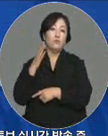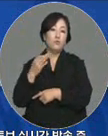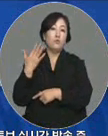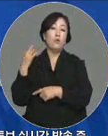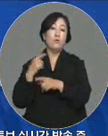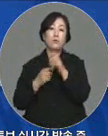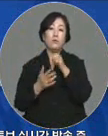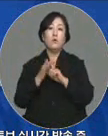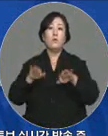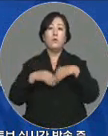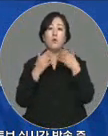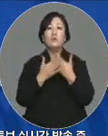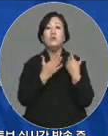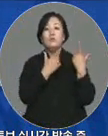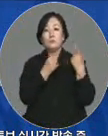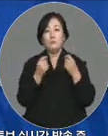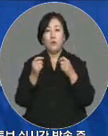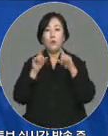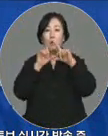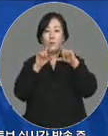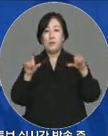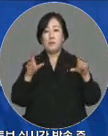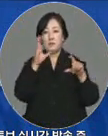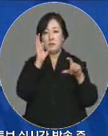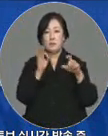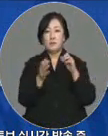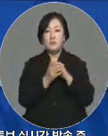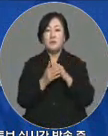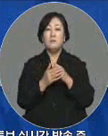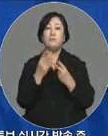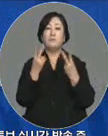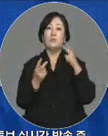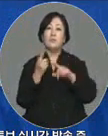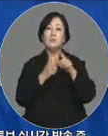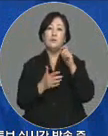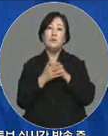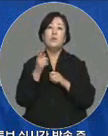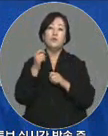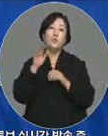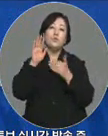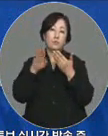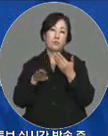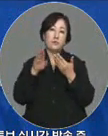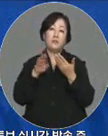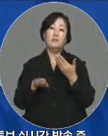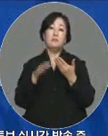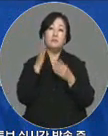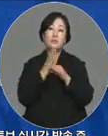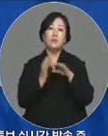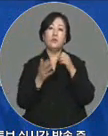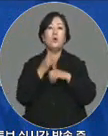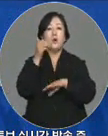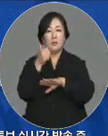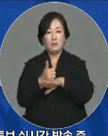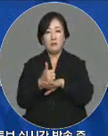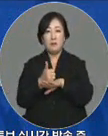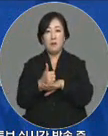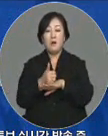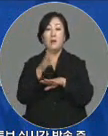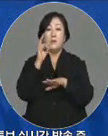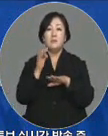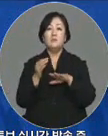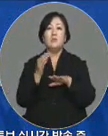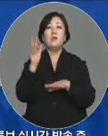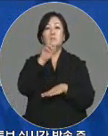7.90%. 예. 그러면 전체적인 지표로 봤을 때는 전국보다는 우리 울산이 조금 낮긴 하지만 결과적으로 이게